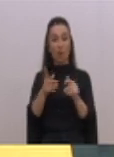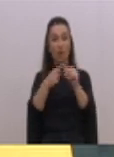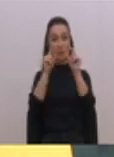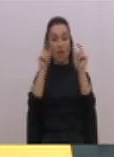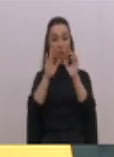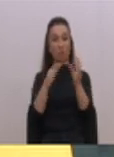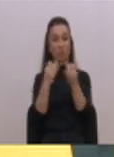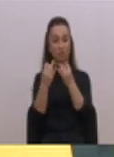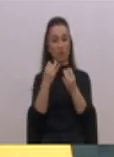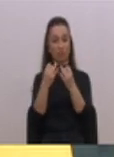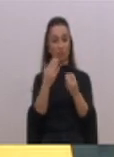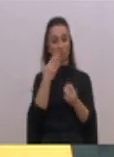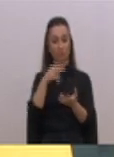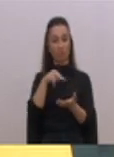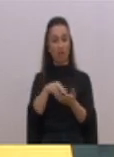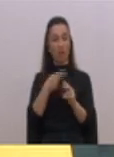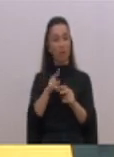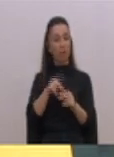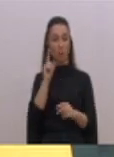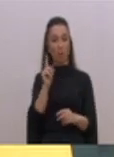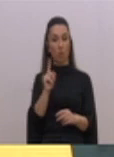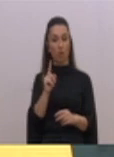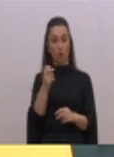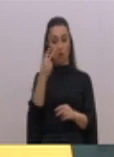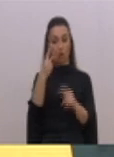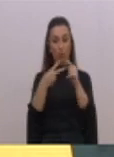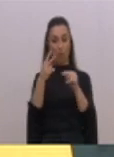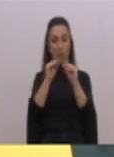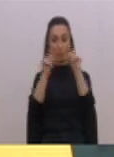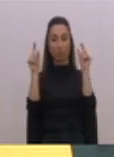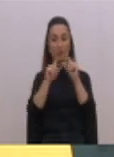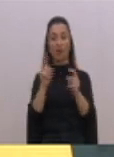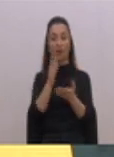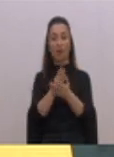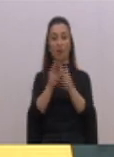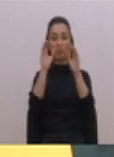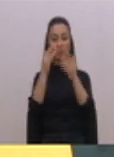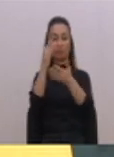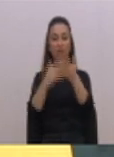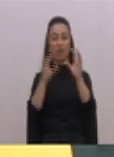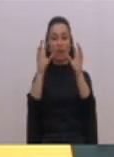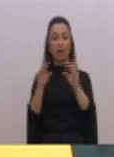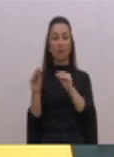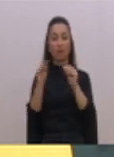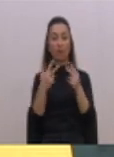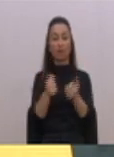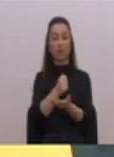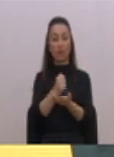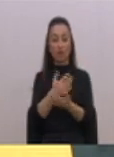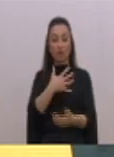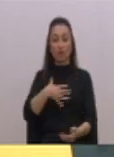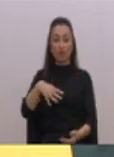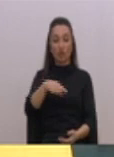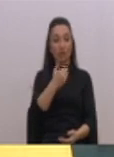სათაურებით ლაპარაკობთ ამ ტრიბუნიდან, იმიტომ რომ 12 პუნქტის ფარგლებში რა კანონებს შემოვიტანეთ დასამტკიცებლად, ჩვენ